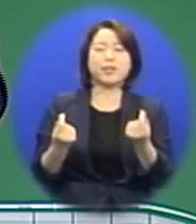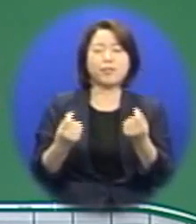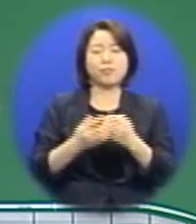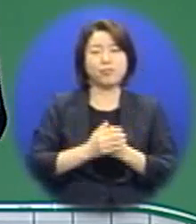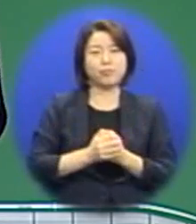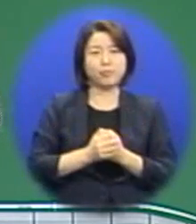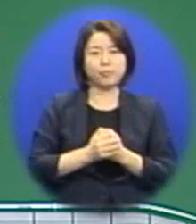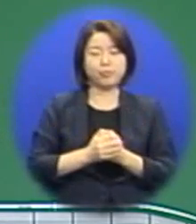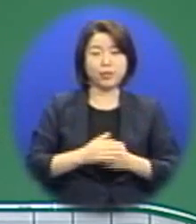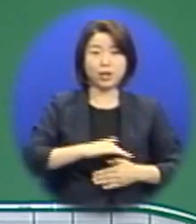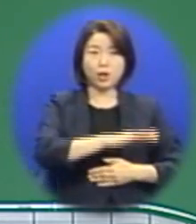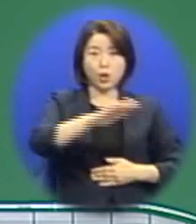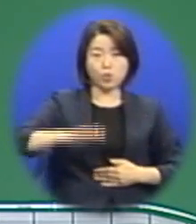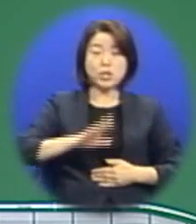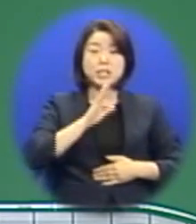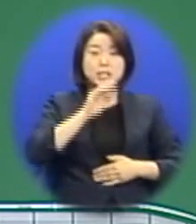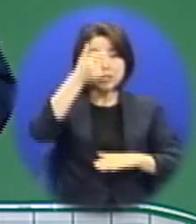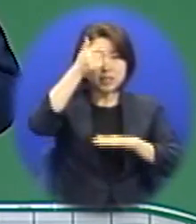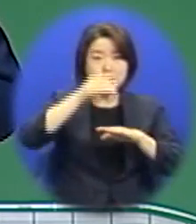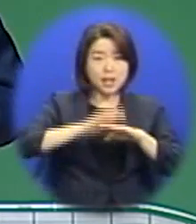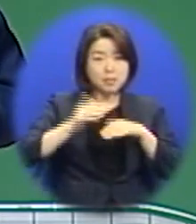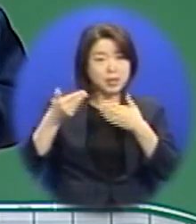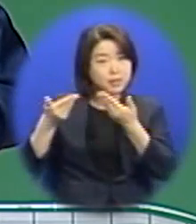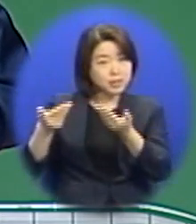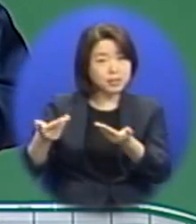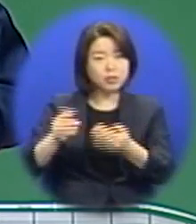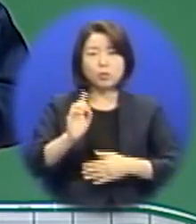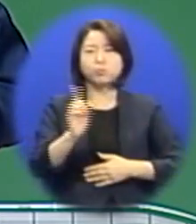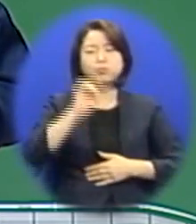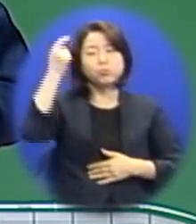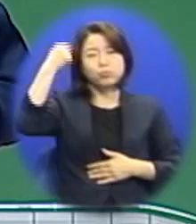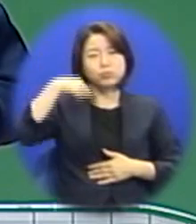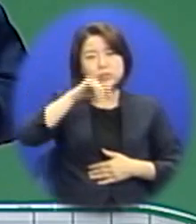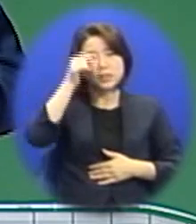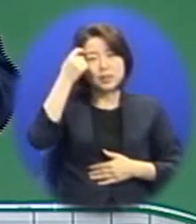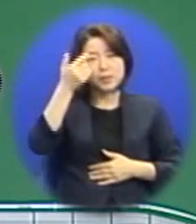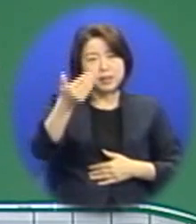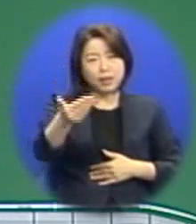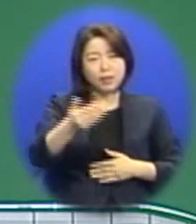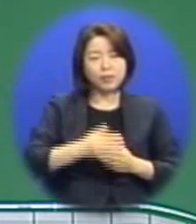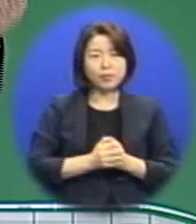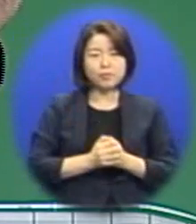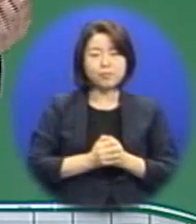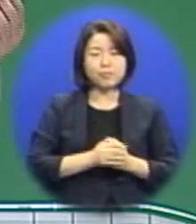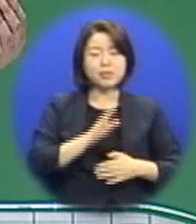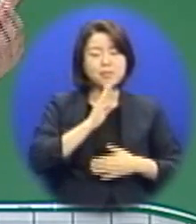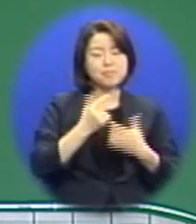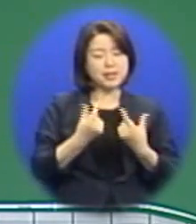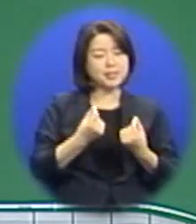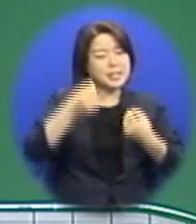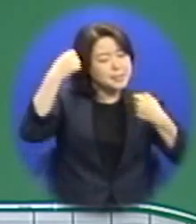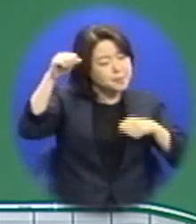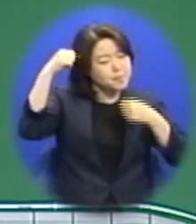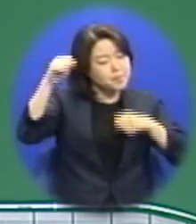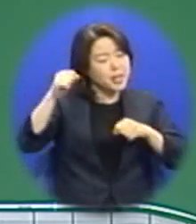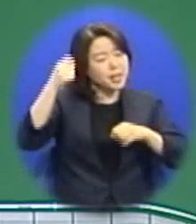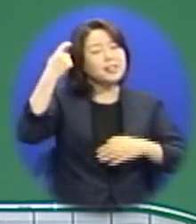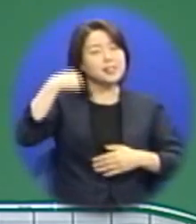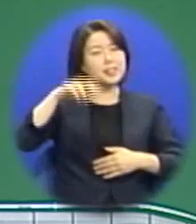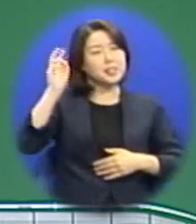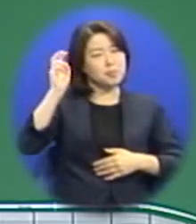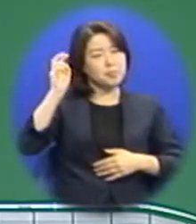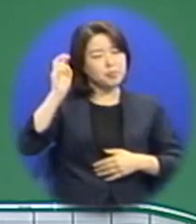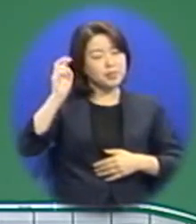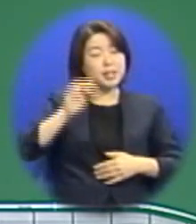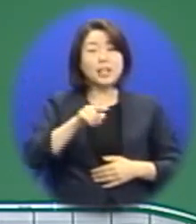우리가 진짜 예배를 드리는 그것은 어떤 느낌일까요? 마치 이렇게 춤을 추는 것 같은 느낌. 그러면